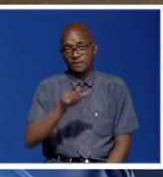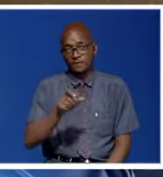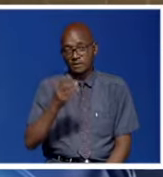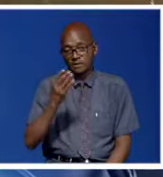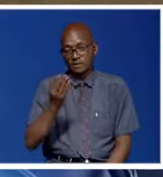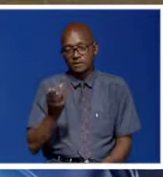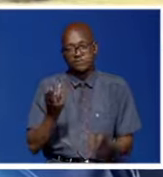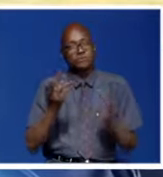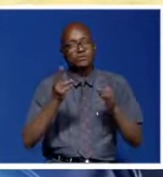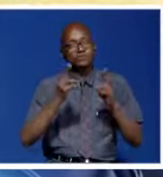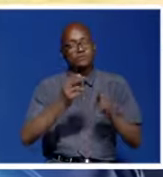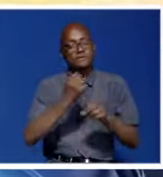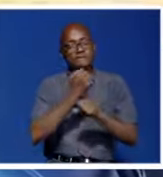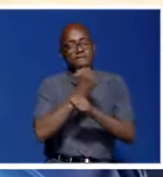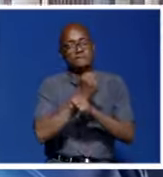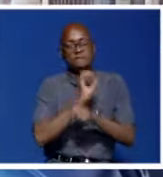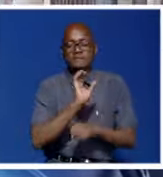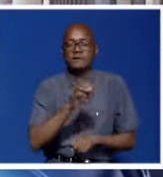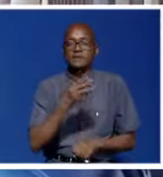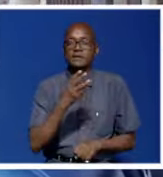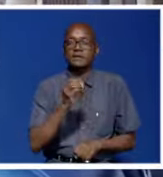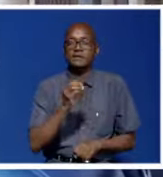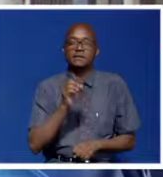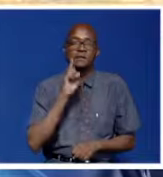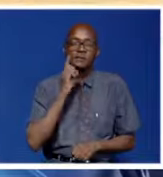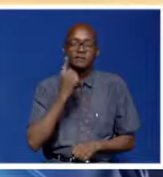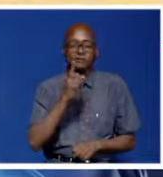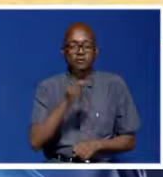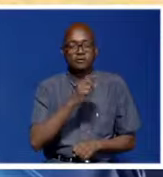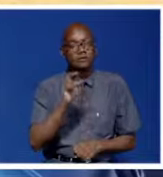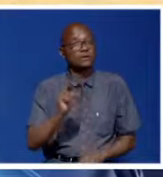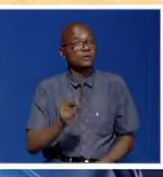wahukumiwa kifungo cha miaka 30 kila mmoja kwa kosa la kulawiti.